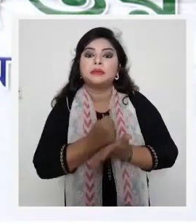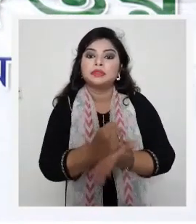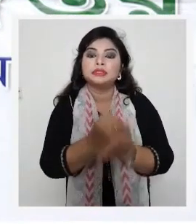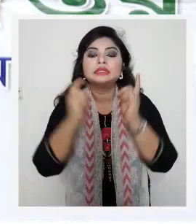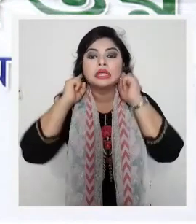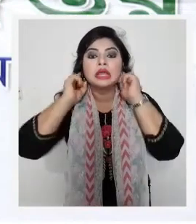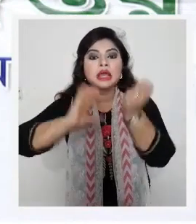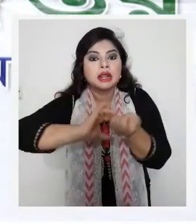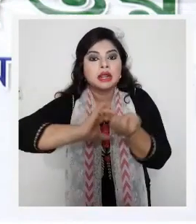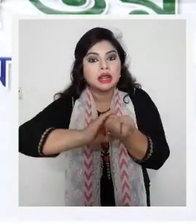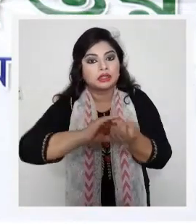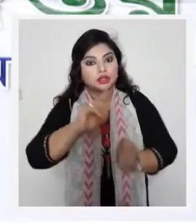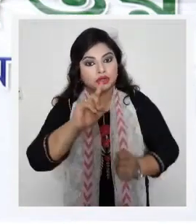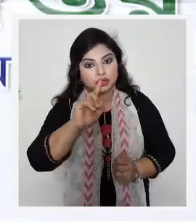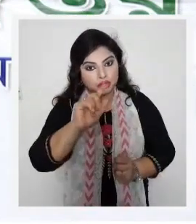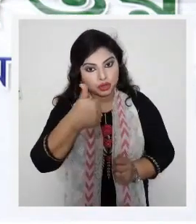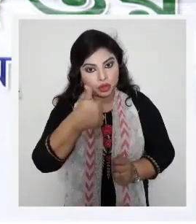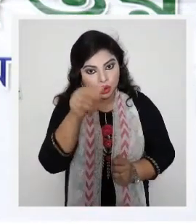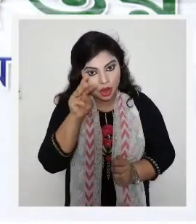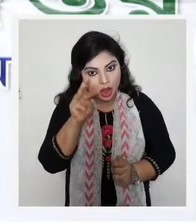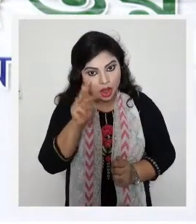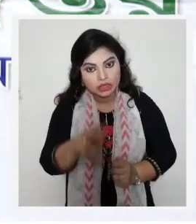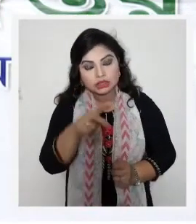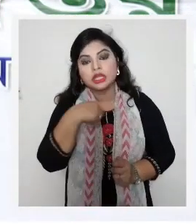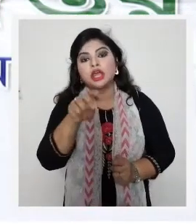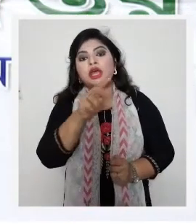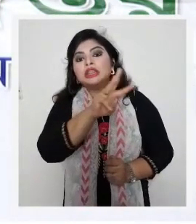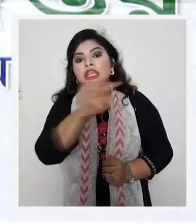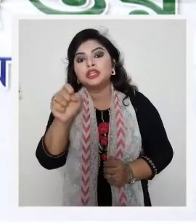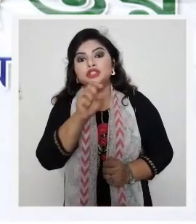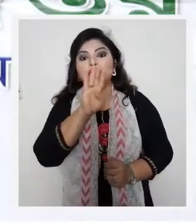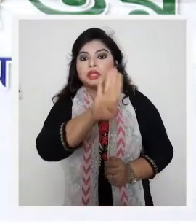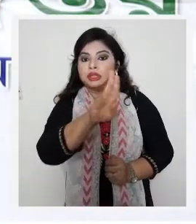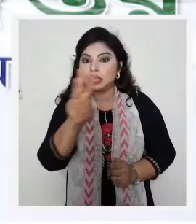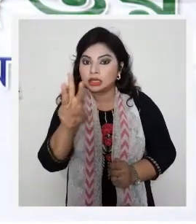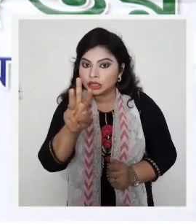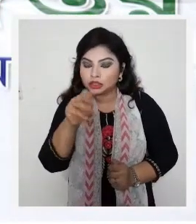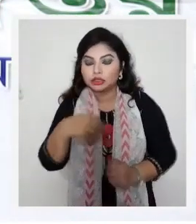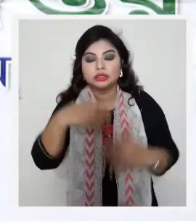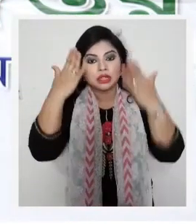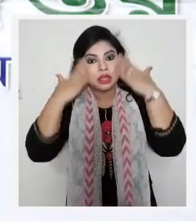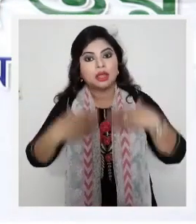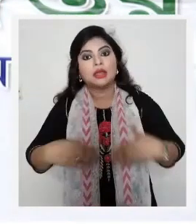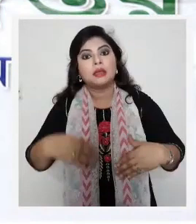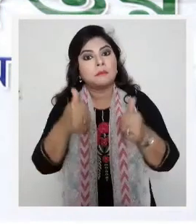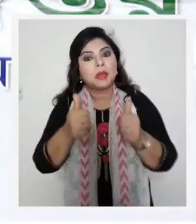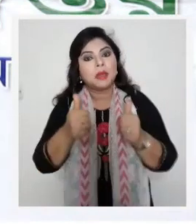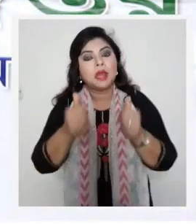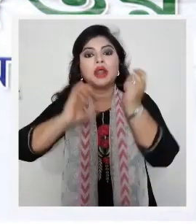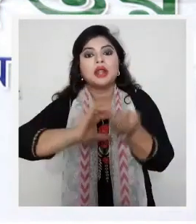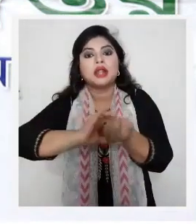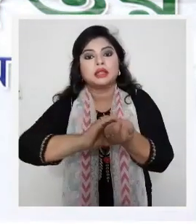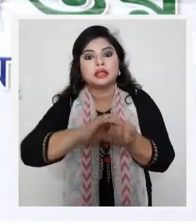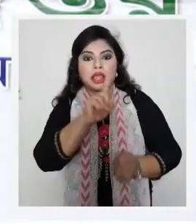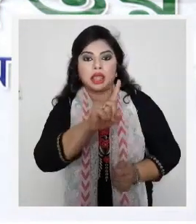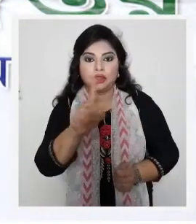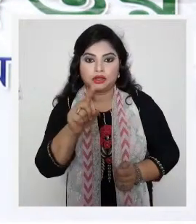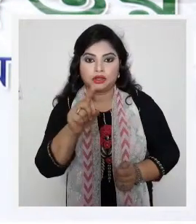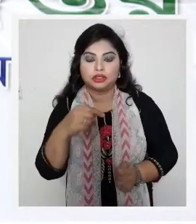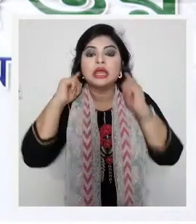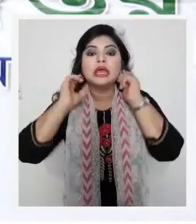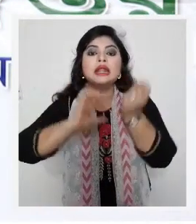1,11,45,632টি। অনলাইন প্ল্যাটফর্ম মুক্তপাঠে হটলাইন সেবা দেওয়ার জন্য প্রশিক্ষণপ্রাপ্ত চিকিৎসক